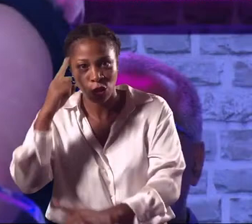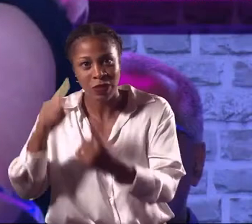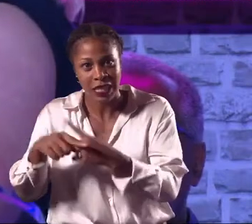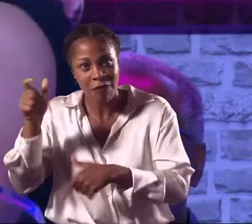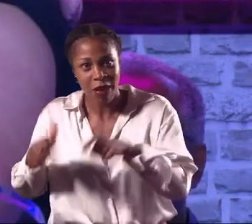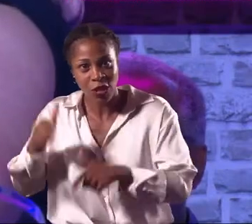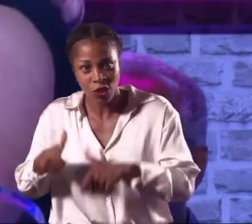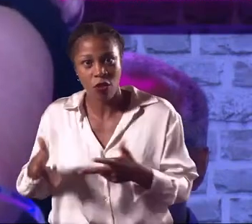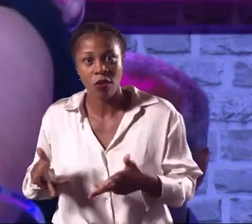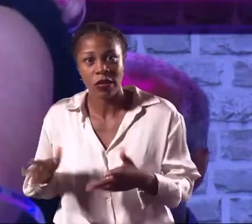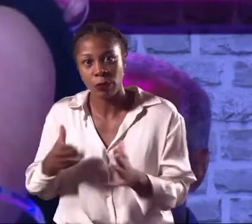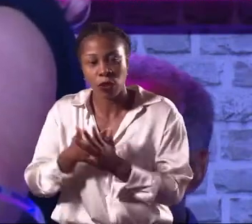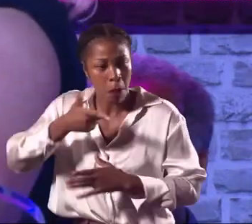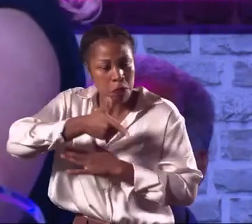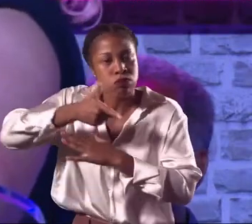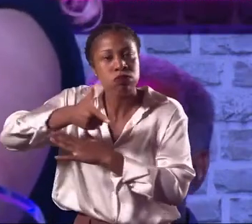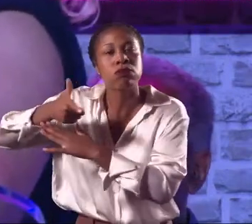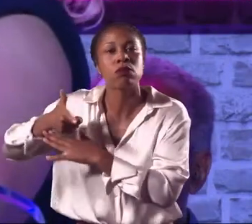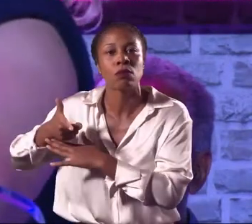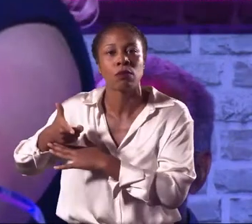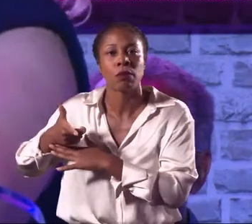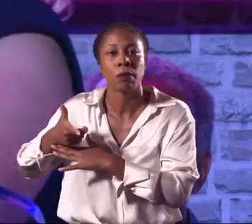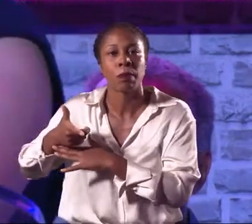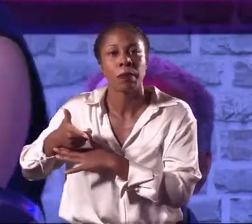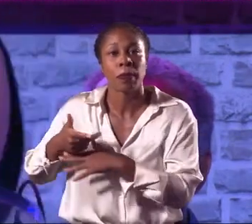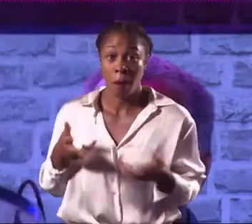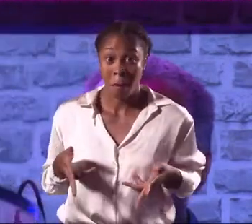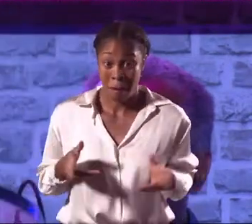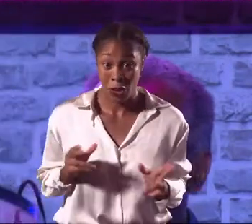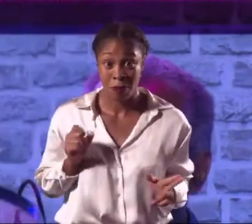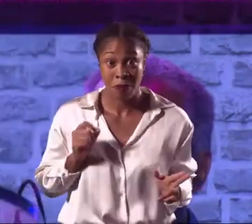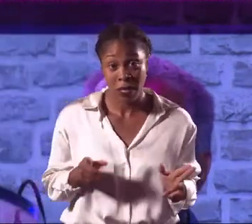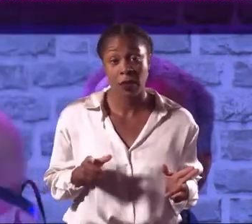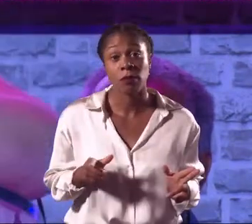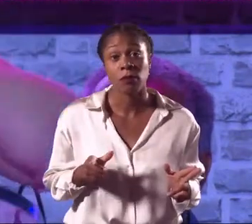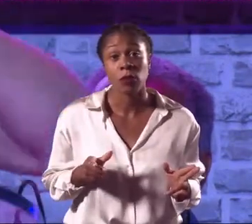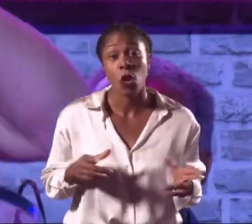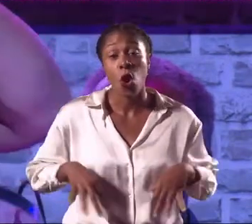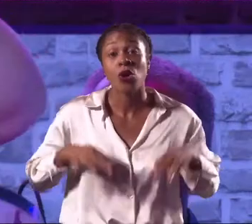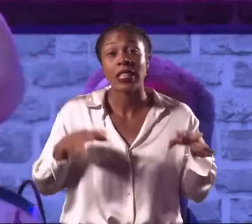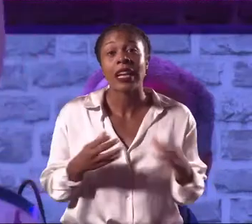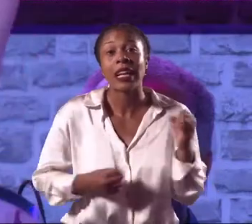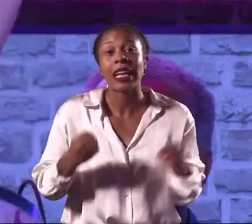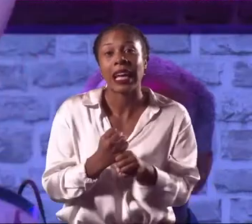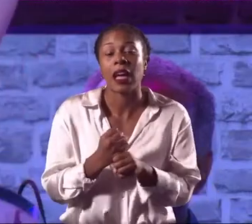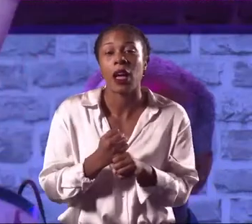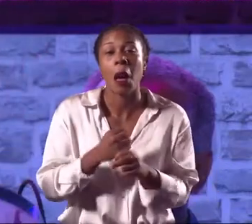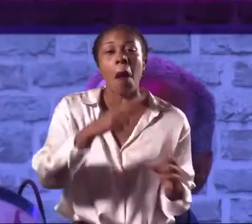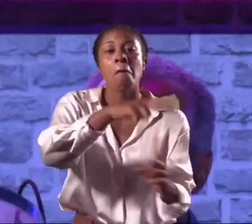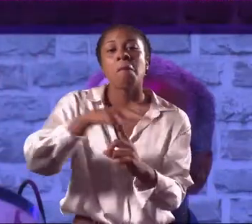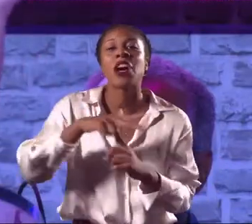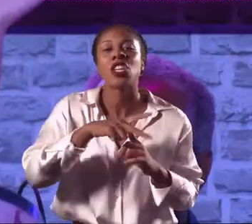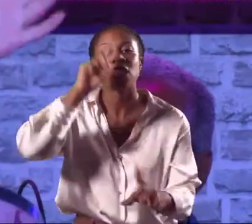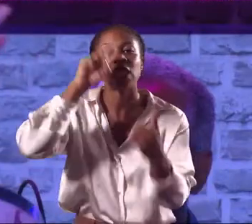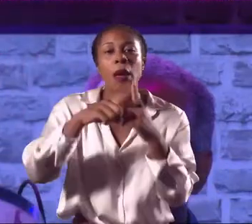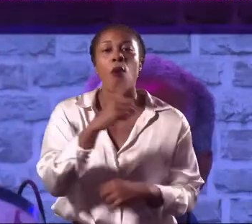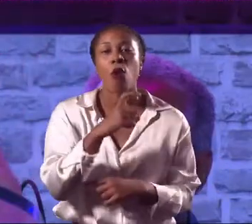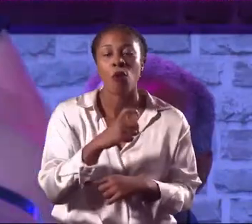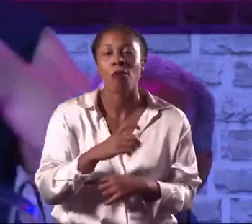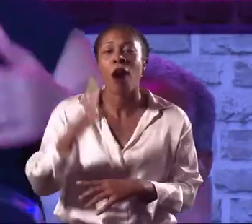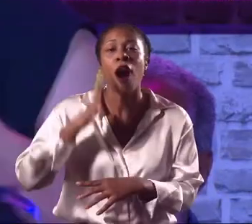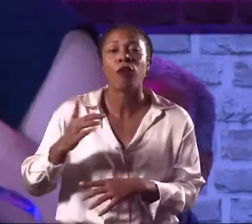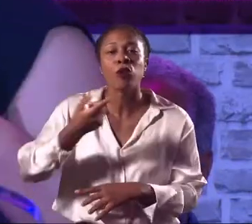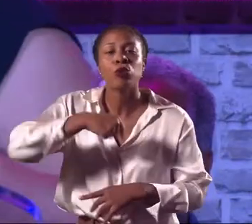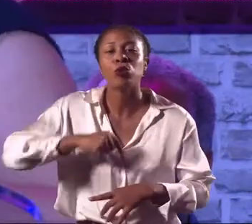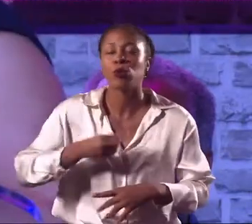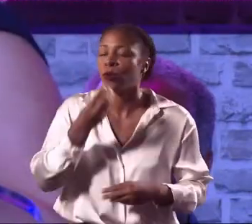l'Australie est le premier pays au monde à avoir mis en place des marchés de l'eau. Et à ce moment-là, tout le monde soutenait ça en disant « c'est incroyable, vous